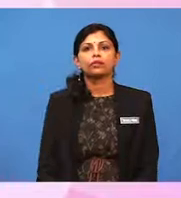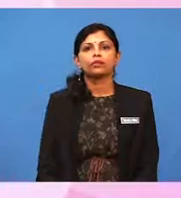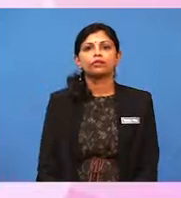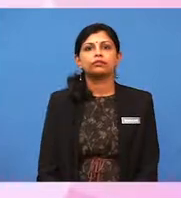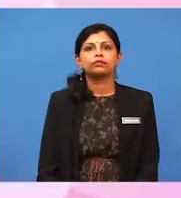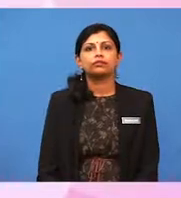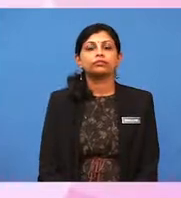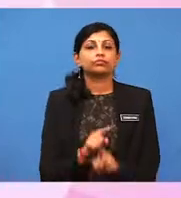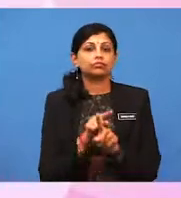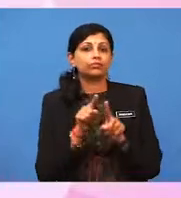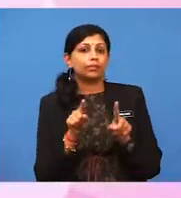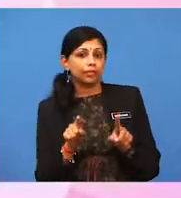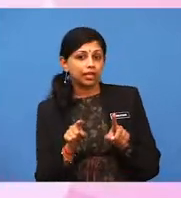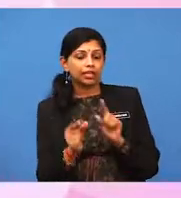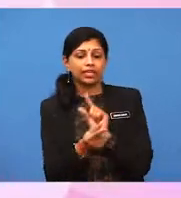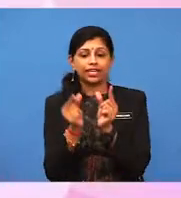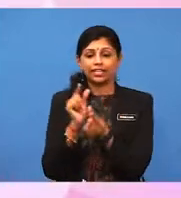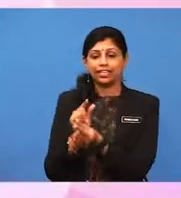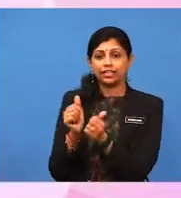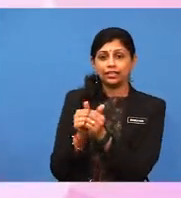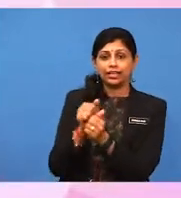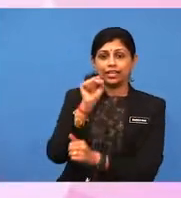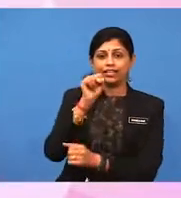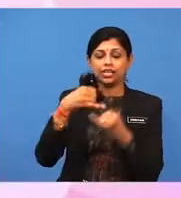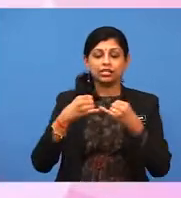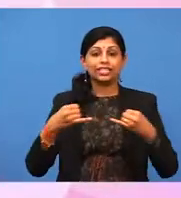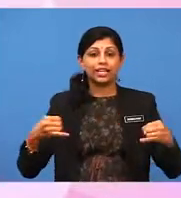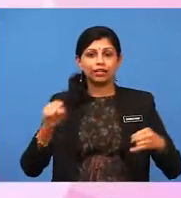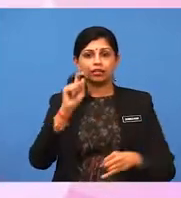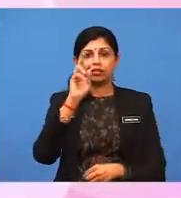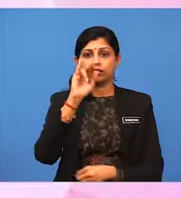tetapi semua aksara diwakili oleh jenis data string.